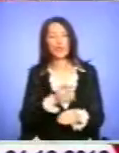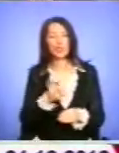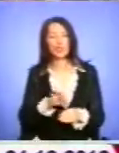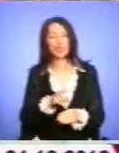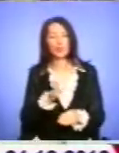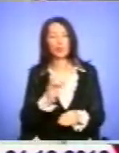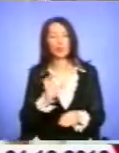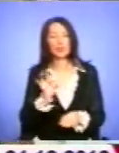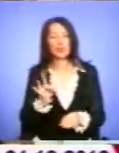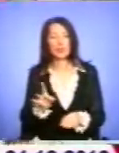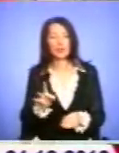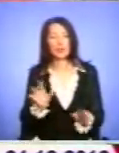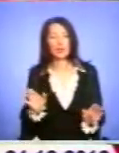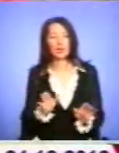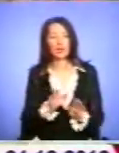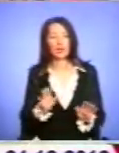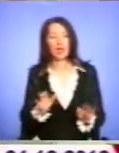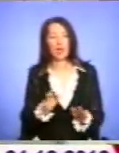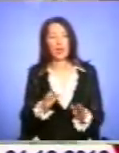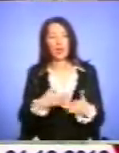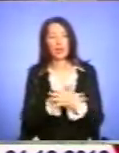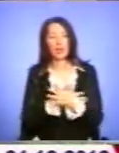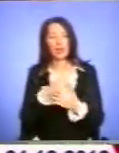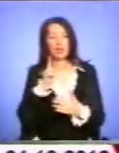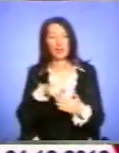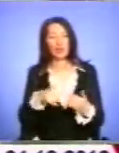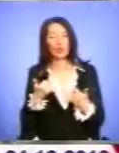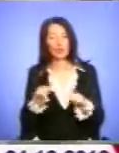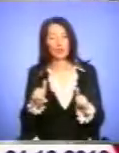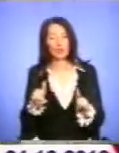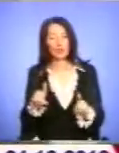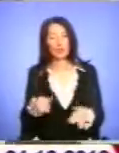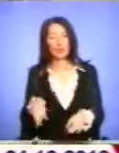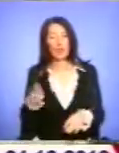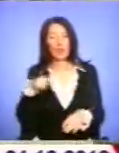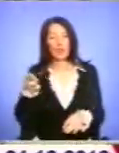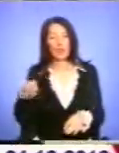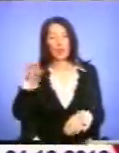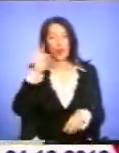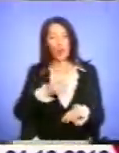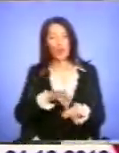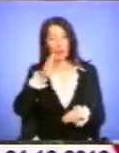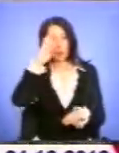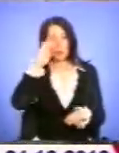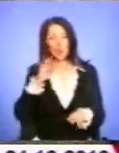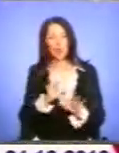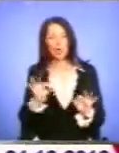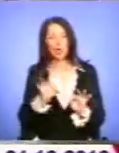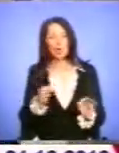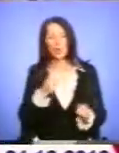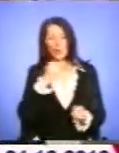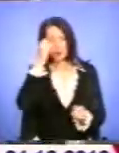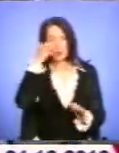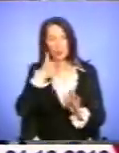Я співала янголята і я вірю в чудеса. Дядько хворого Андрійка висловив подяку за розуміння і підтримку. Каже,